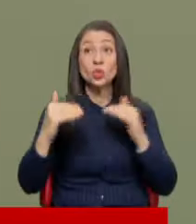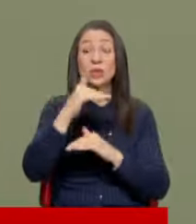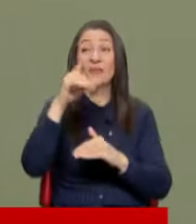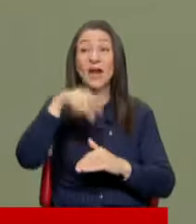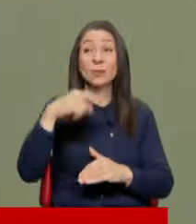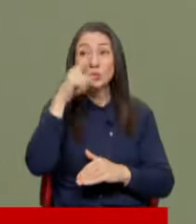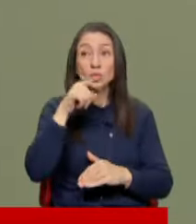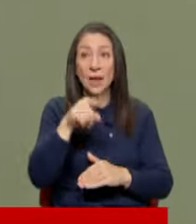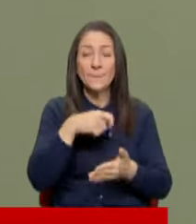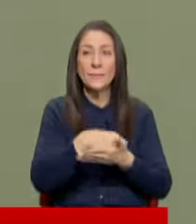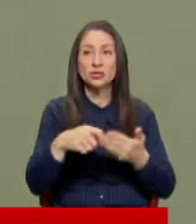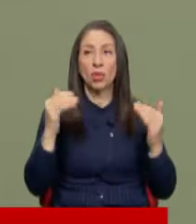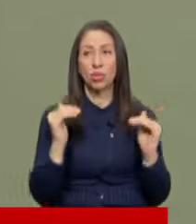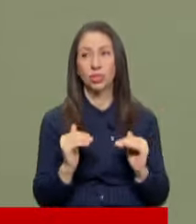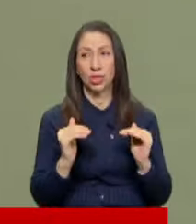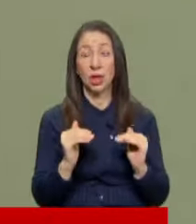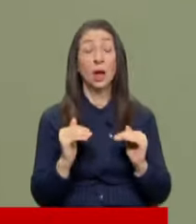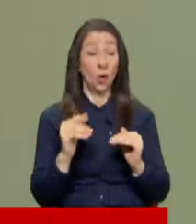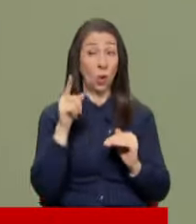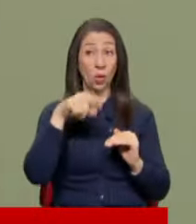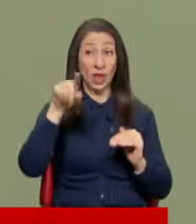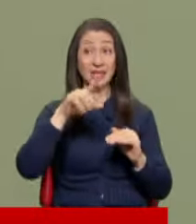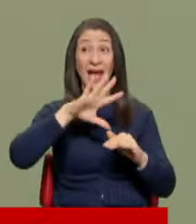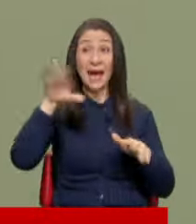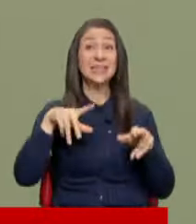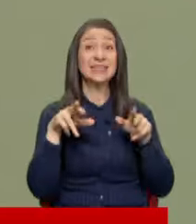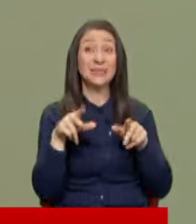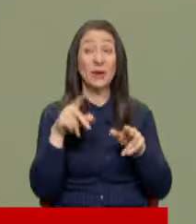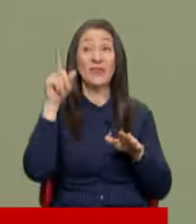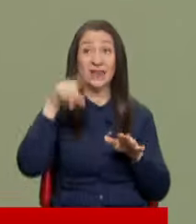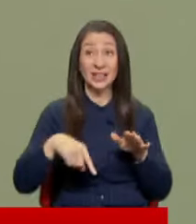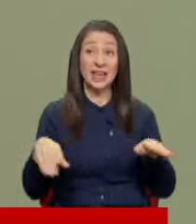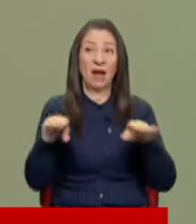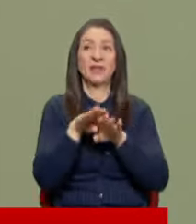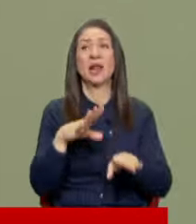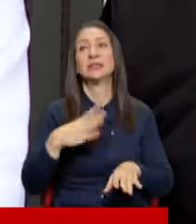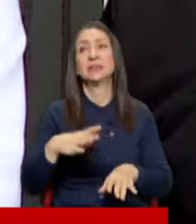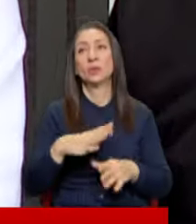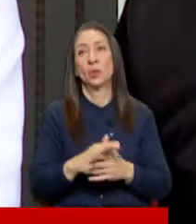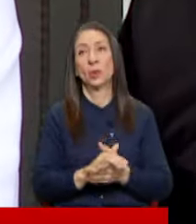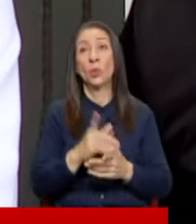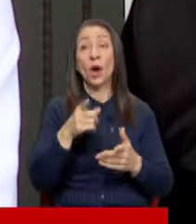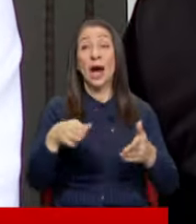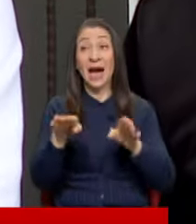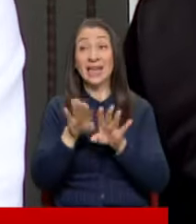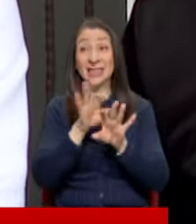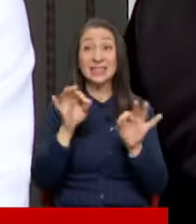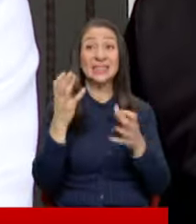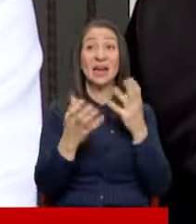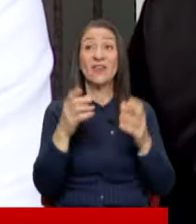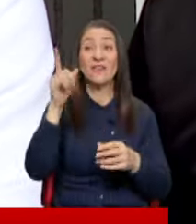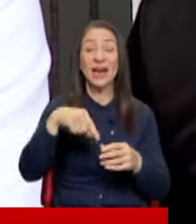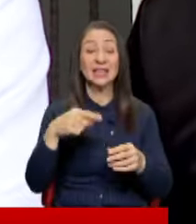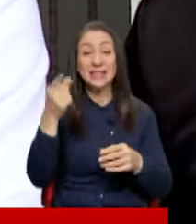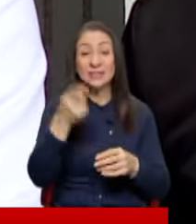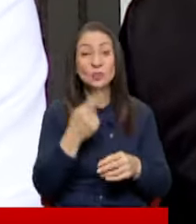dilimleriyle Maaşları daha da düşecek onlar da herkes gibi vergide Adalet istiyor Bu adaletsizliğin kaynağı vergi